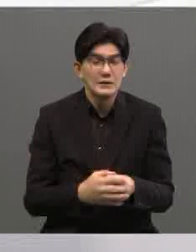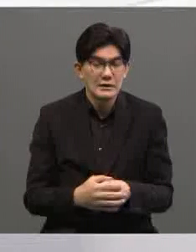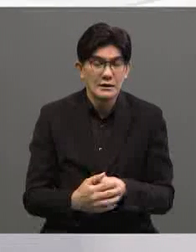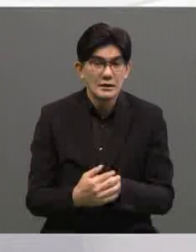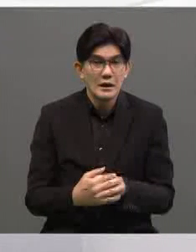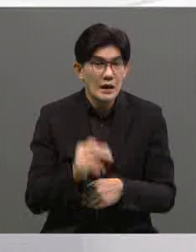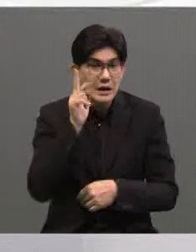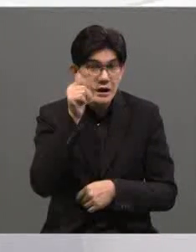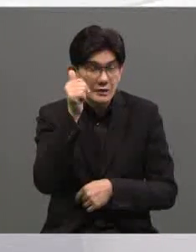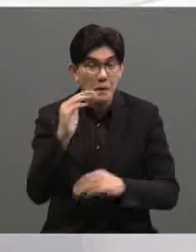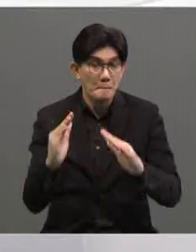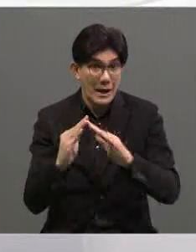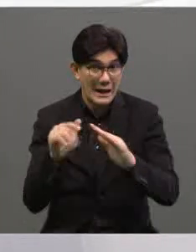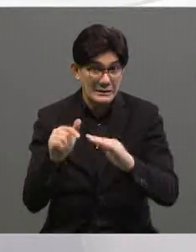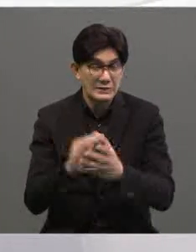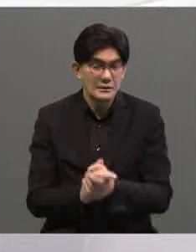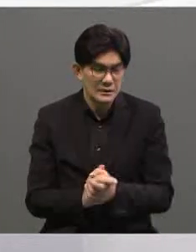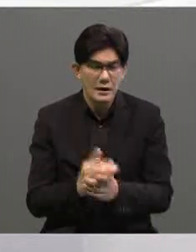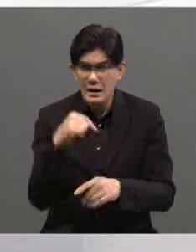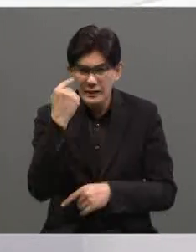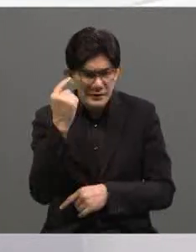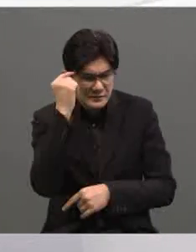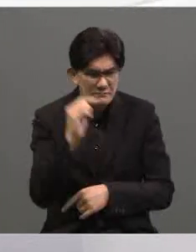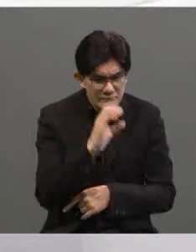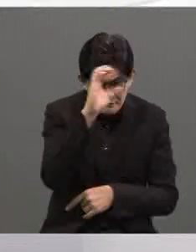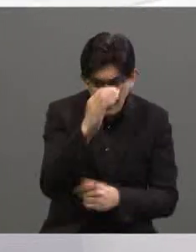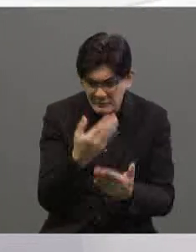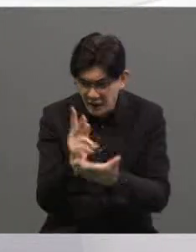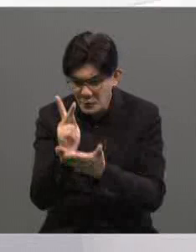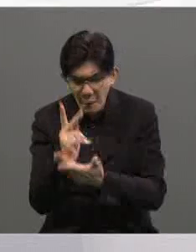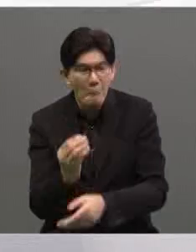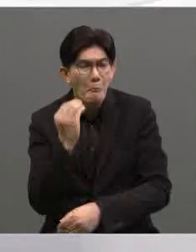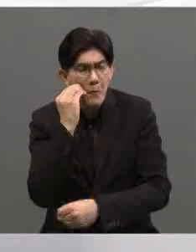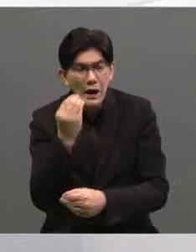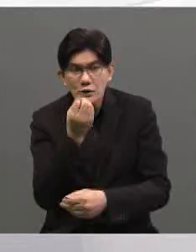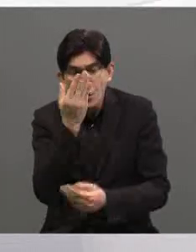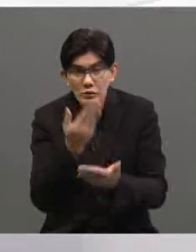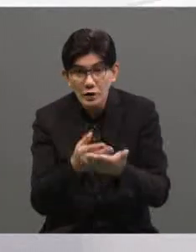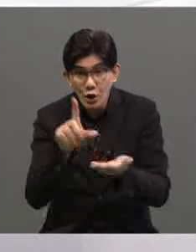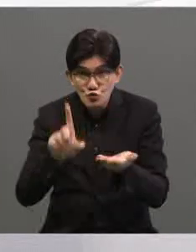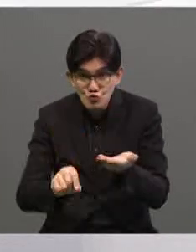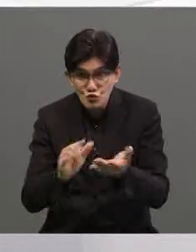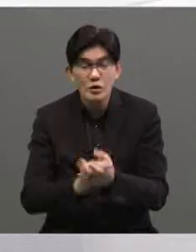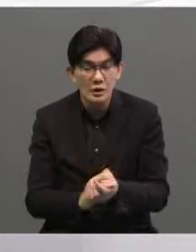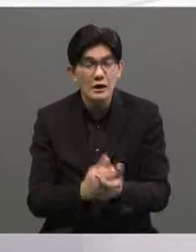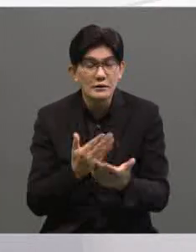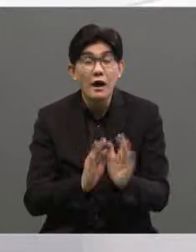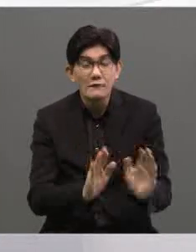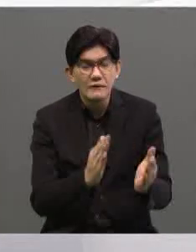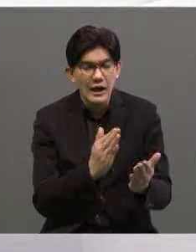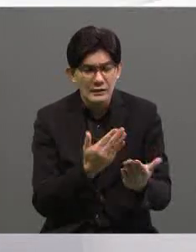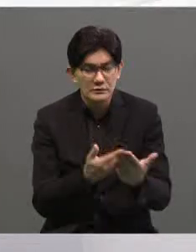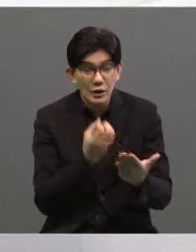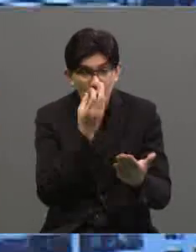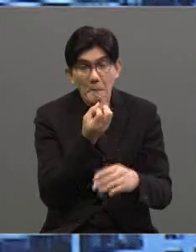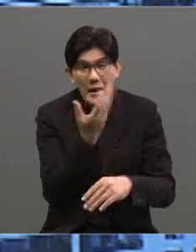เดี๋ยวพามาดูข่าวดีเรื่องบ้านกันหน่อยสำหรับผู้ที่กำลังมองหาสินเชื่อบ้านดอกเบี้ยต่ำแล้วก็เงินฝากออมทรัพย์ดอกเบี้ยสูงนะคะซึ่งธน